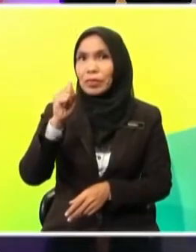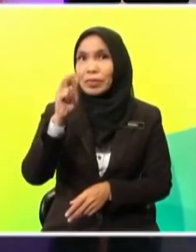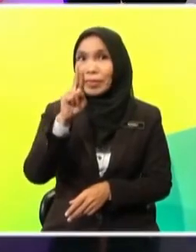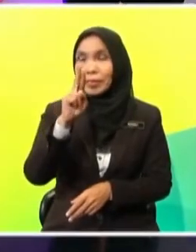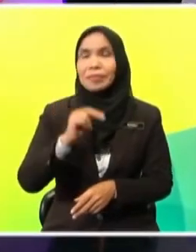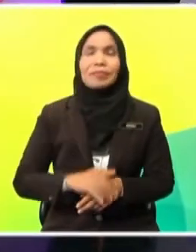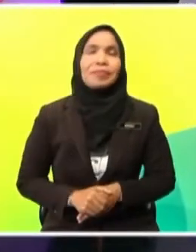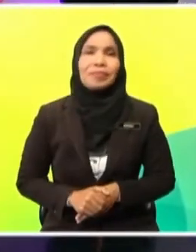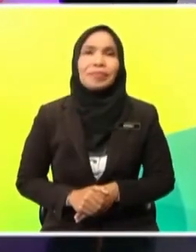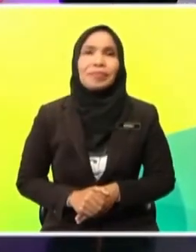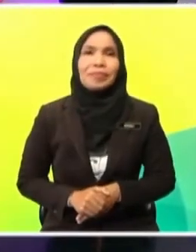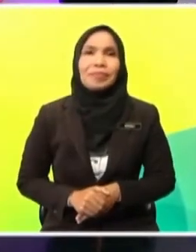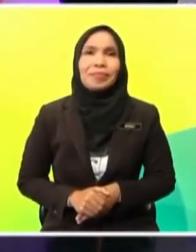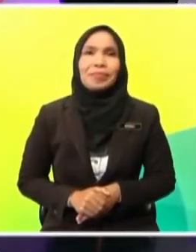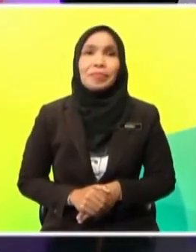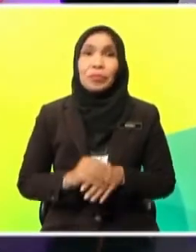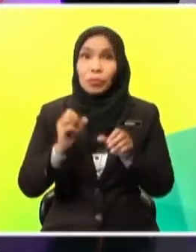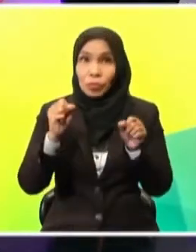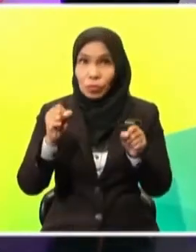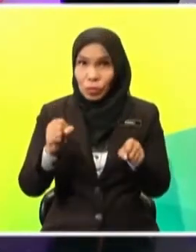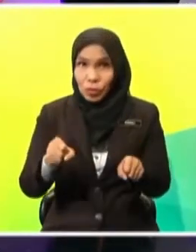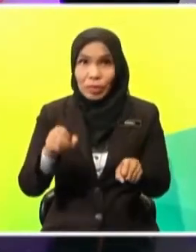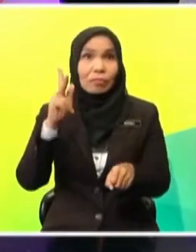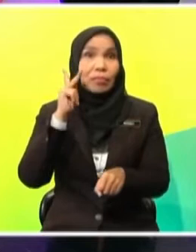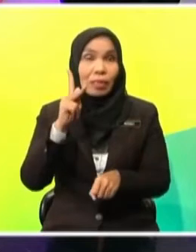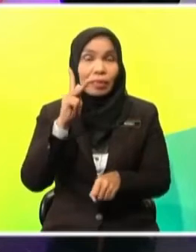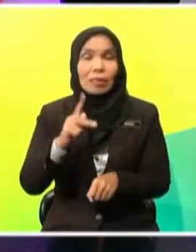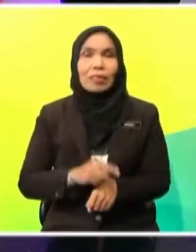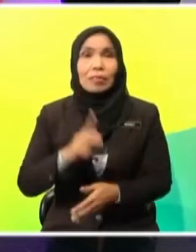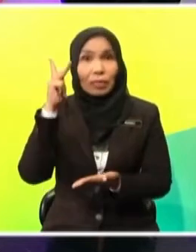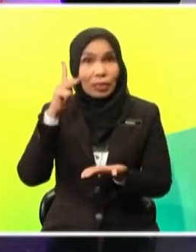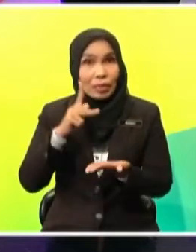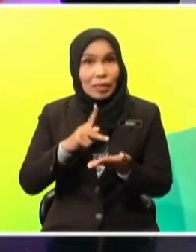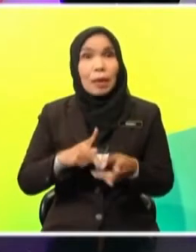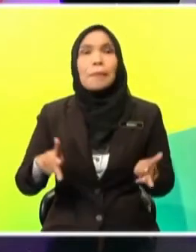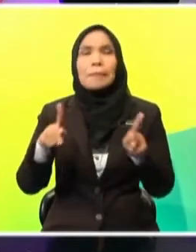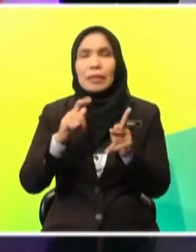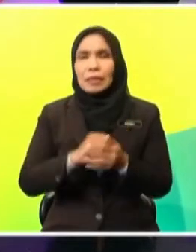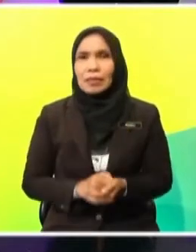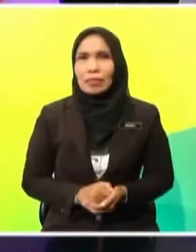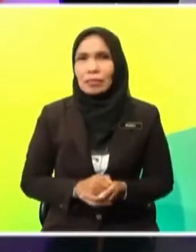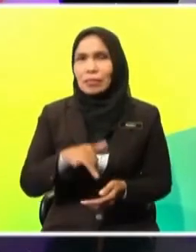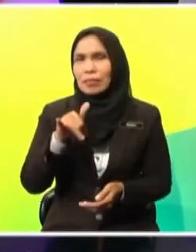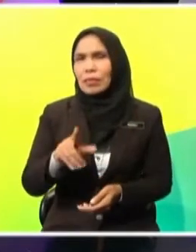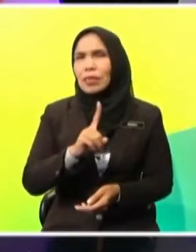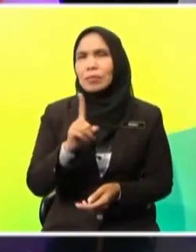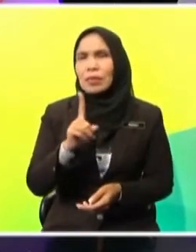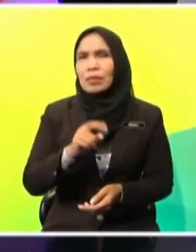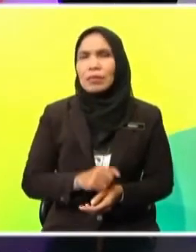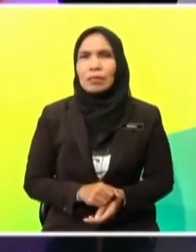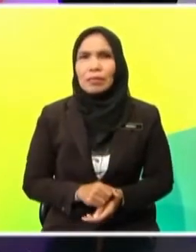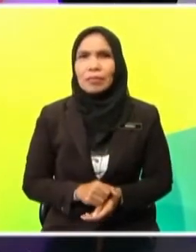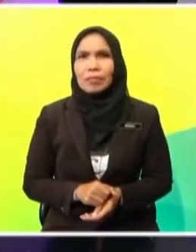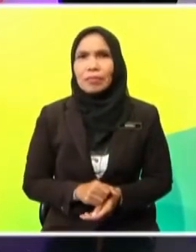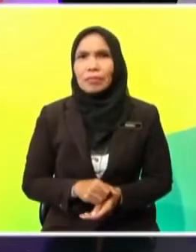boleh tak kayu kenal pasti yang manakah perkataan yang mempunyai pola suku kate